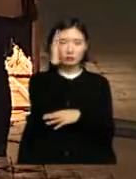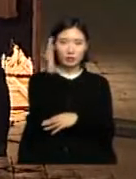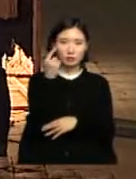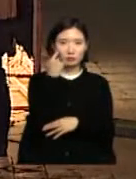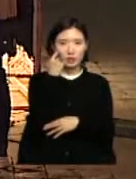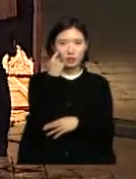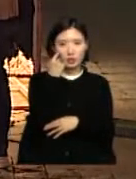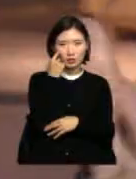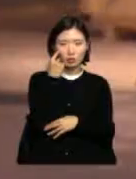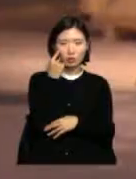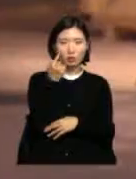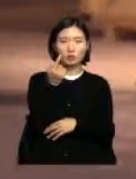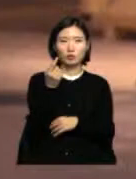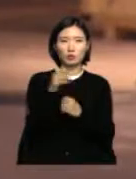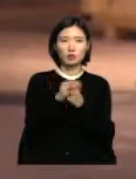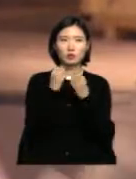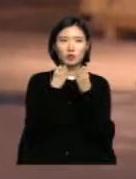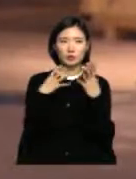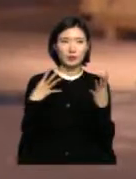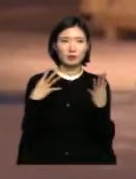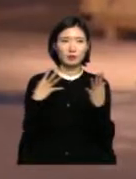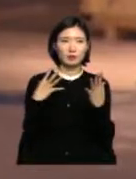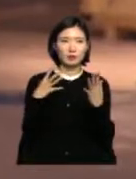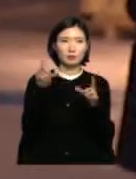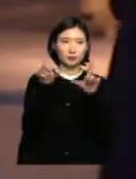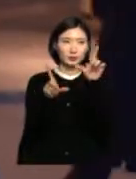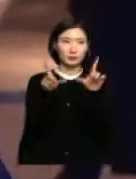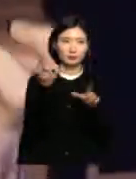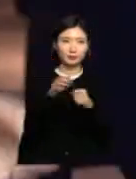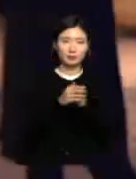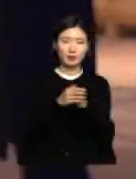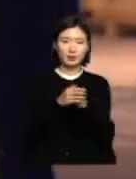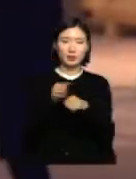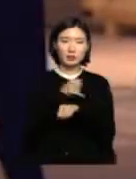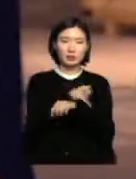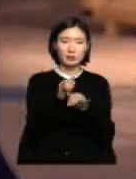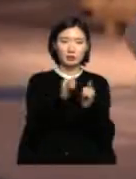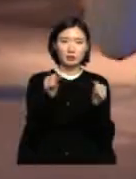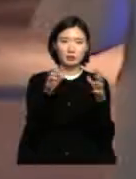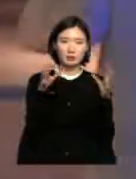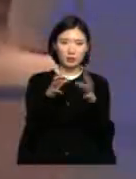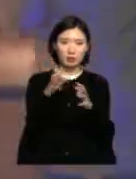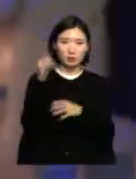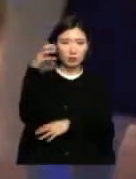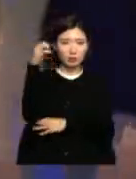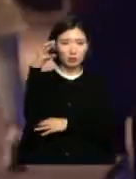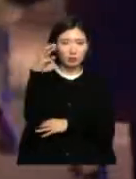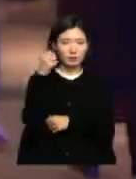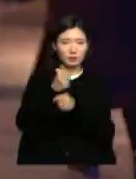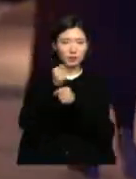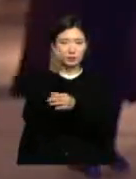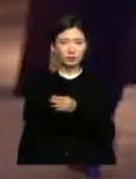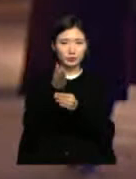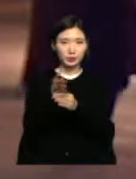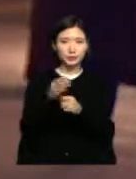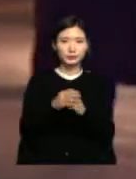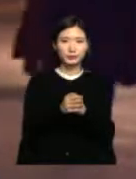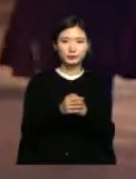길을 보여줍니다. 디자이너들하고 같이 협약을 해서 조명을 같이 제작을 하게 돼 있어요. 더